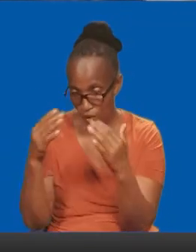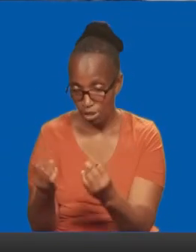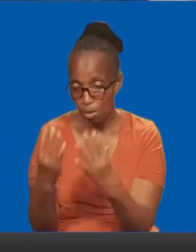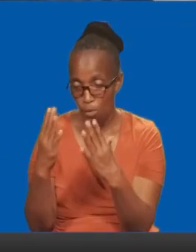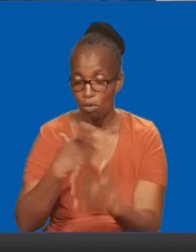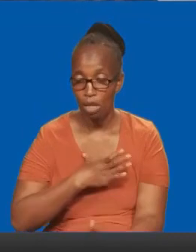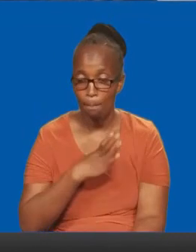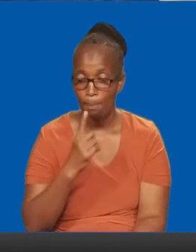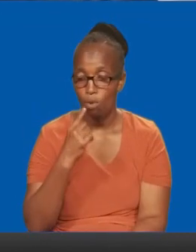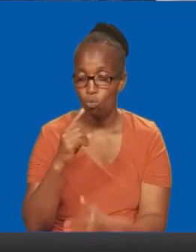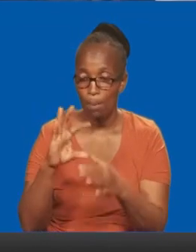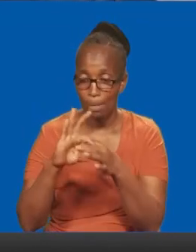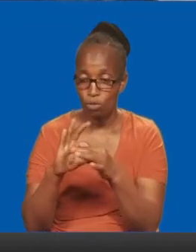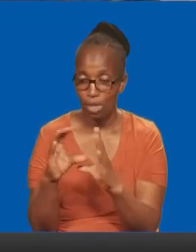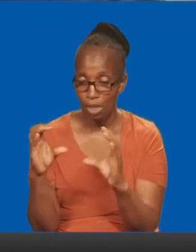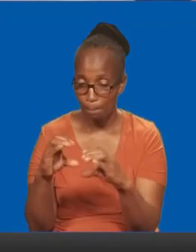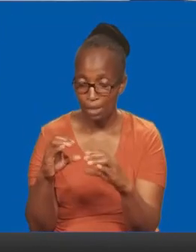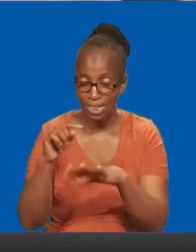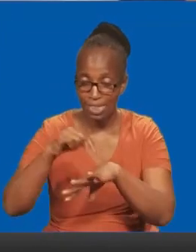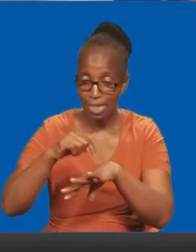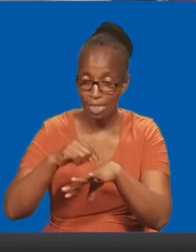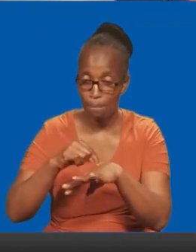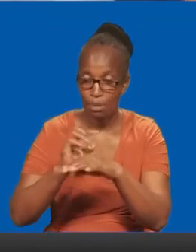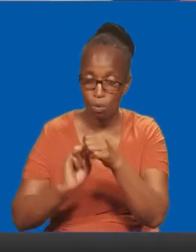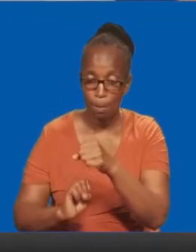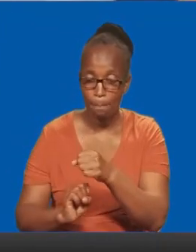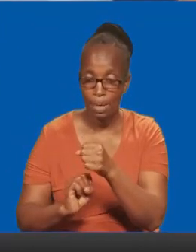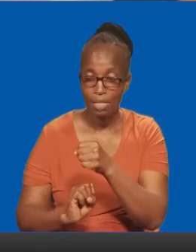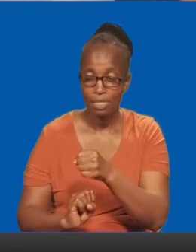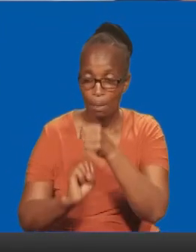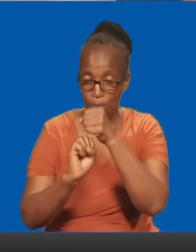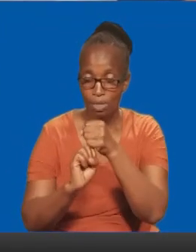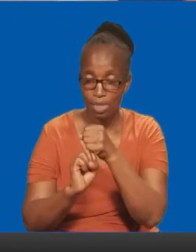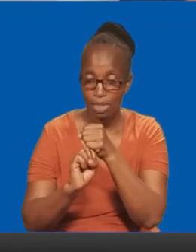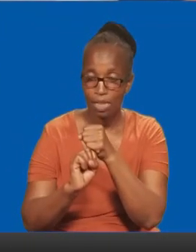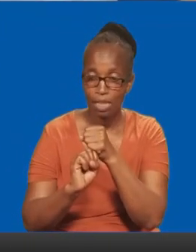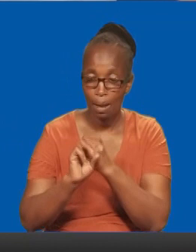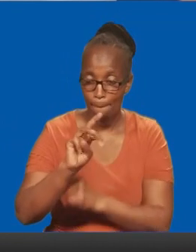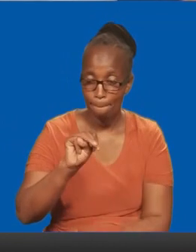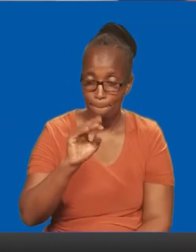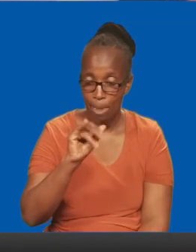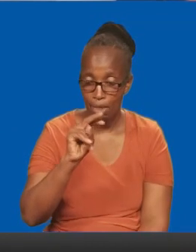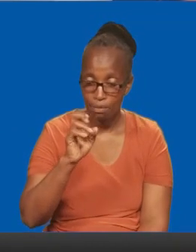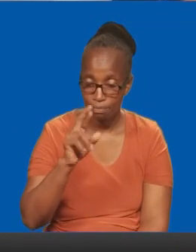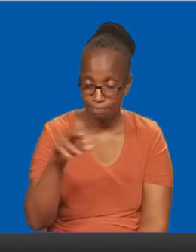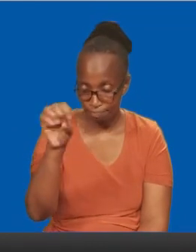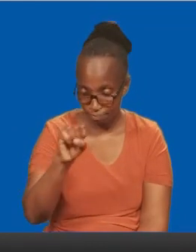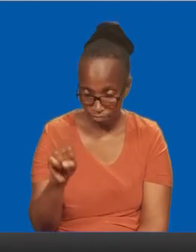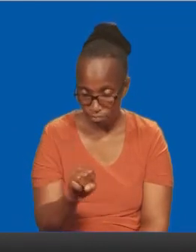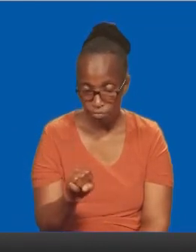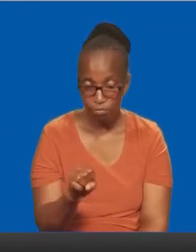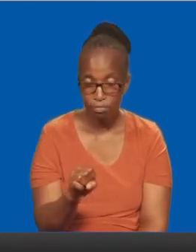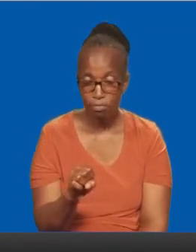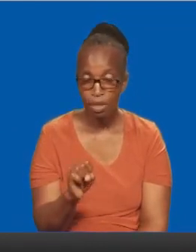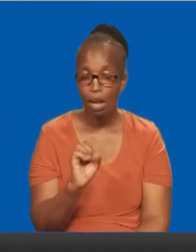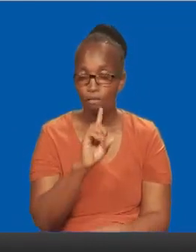itakuwa inazingatia sana wale watakaojiunga na vyama ushirika wakati wa kusaidia wachimbaji wa madini. What do we want